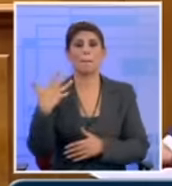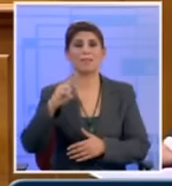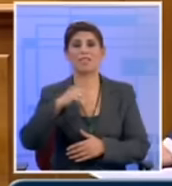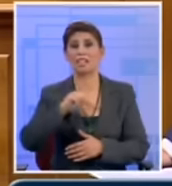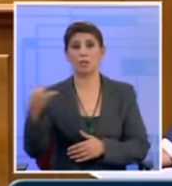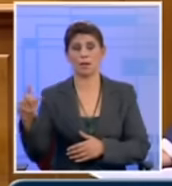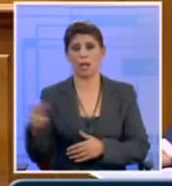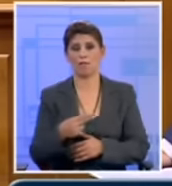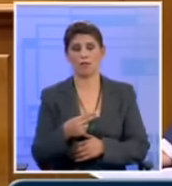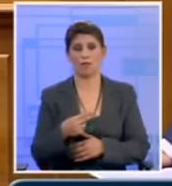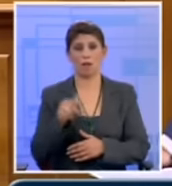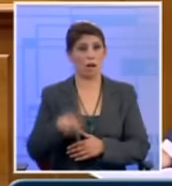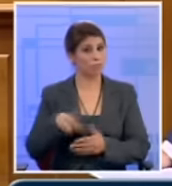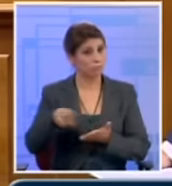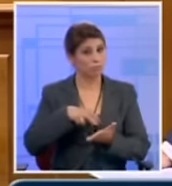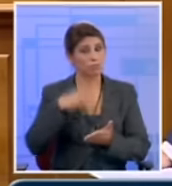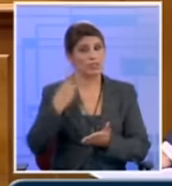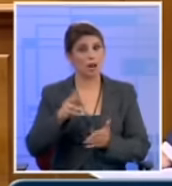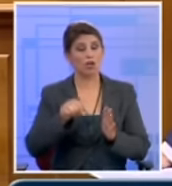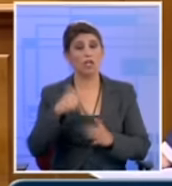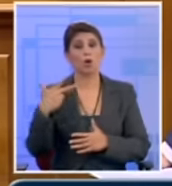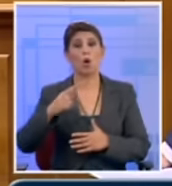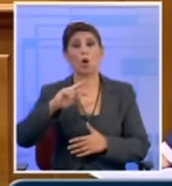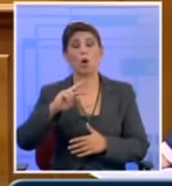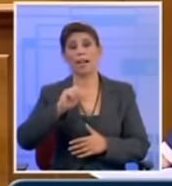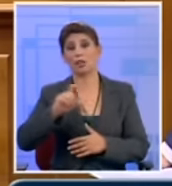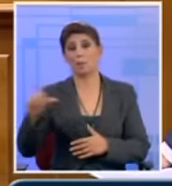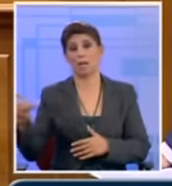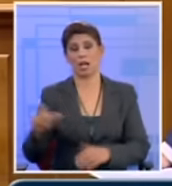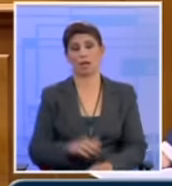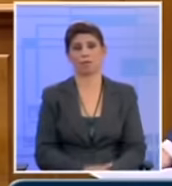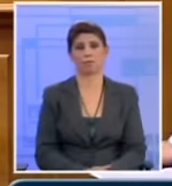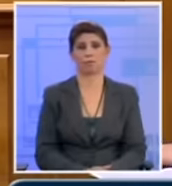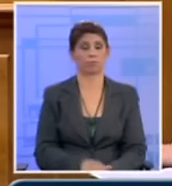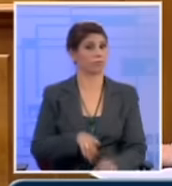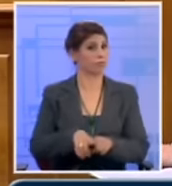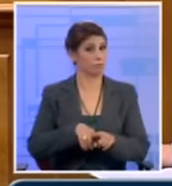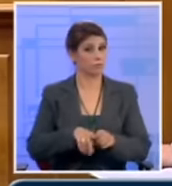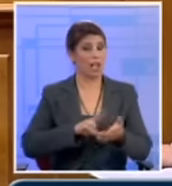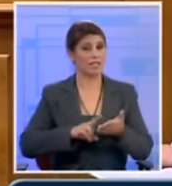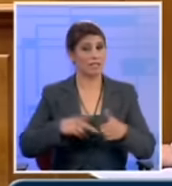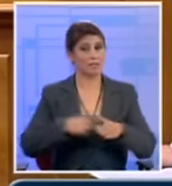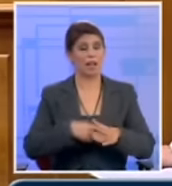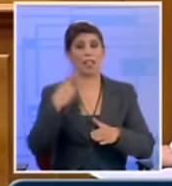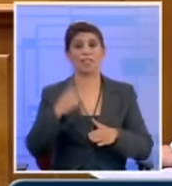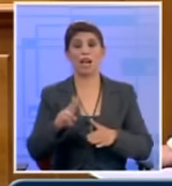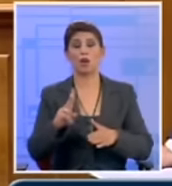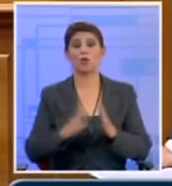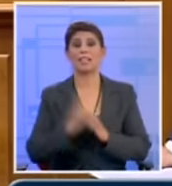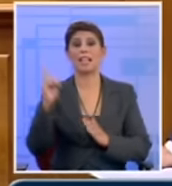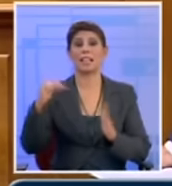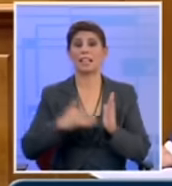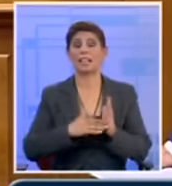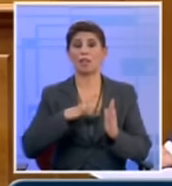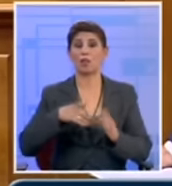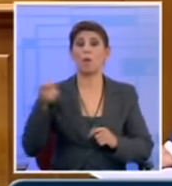δισεκατομμυρίων. Έχουν ήδη εισπραχθεί 368 εκατομμύρια. Και σε ό,τι αφορά τα ασφαλιστικά ταμεία, έχουν ενταχθεί 211.000